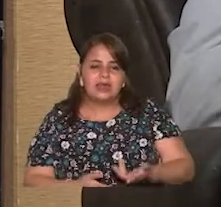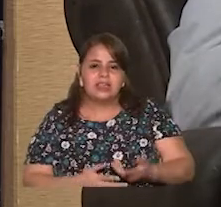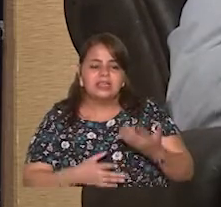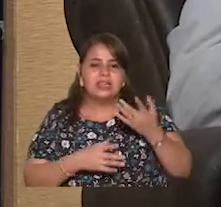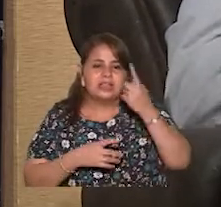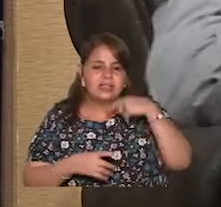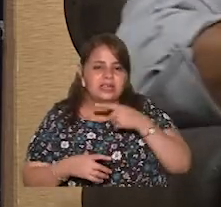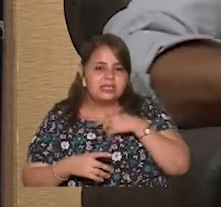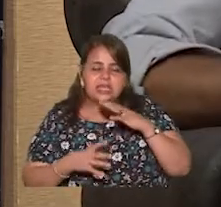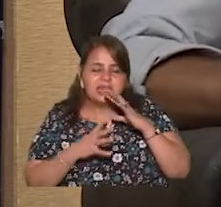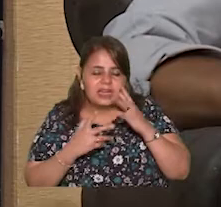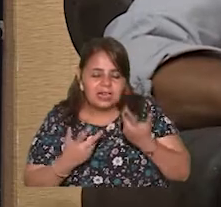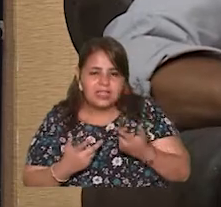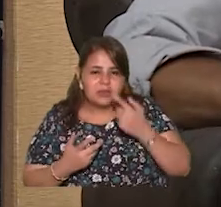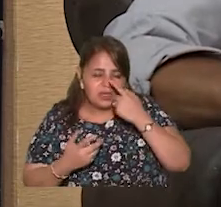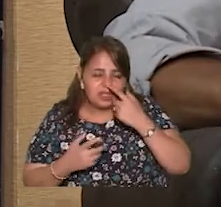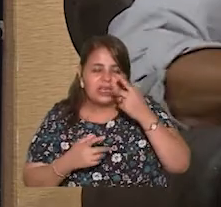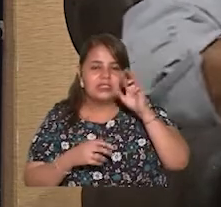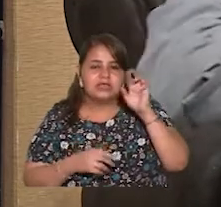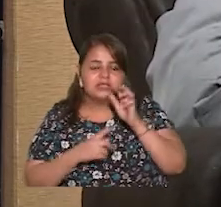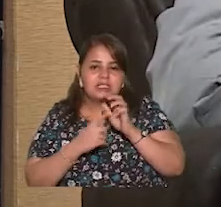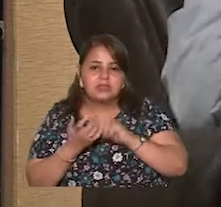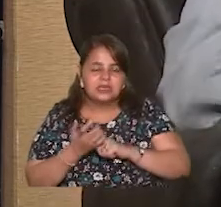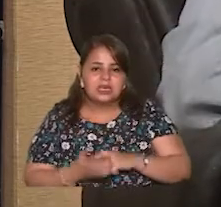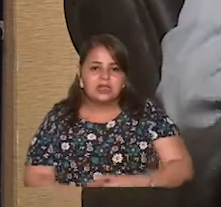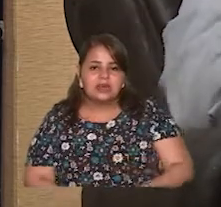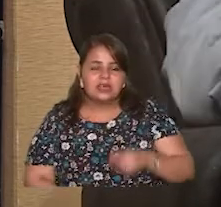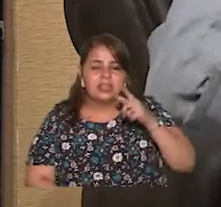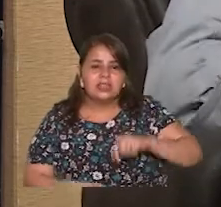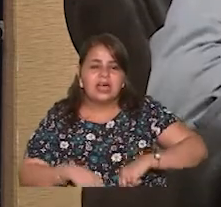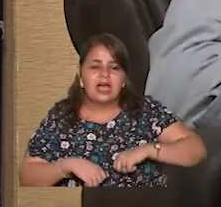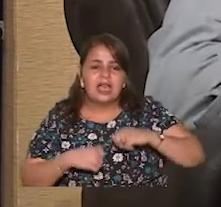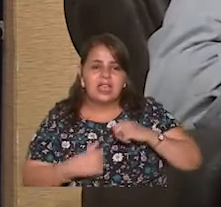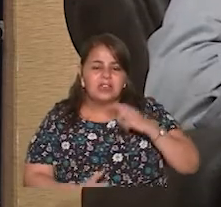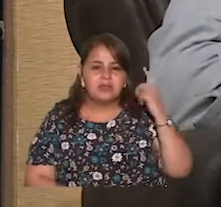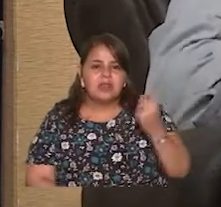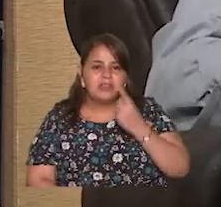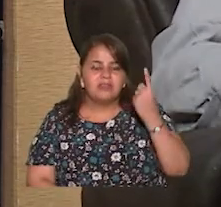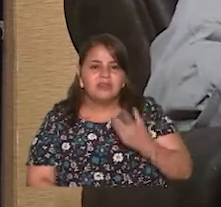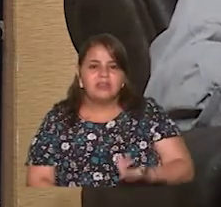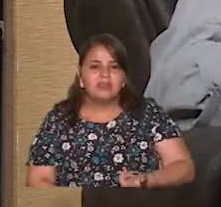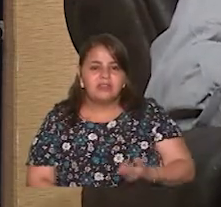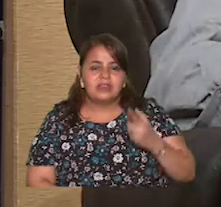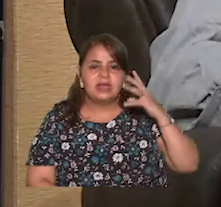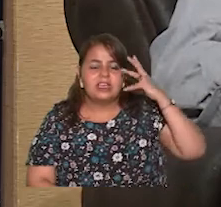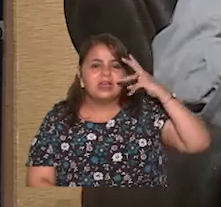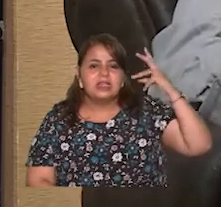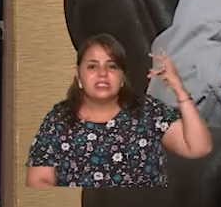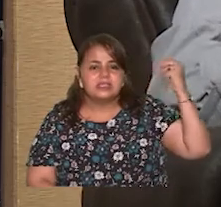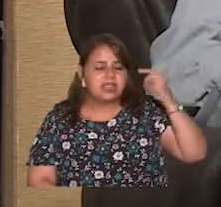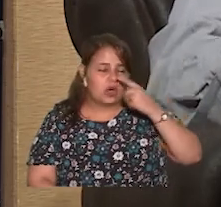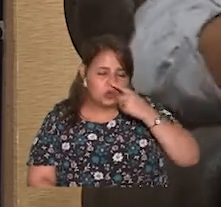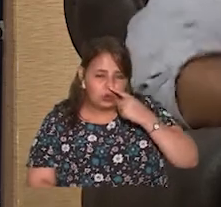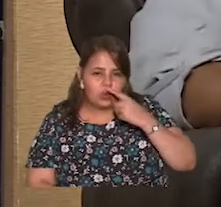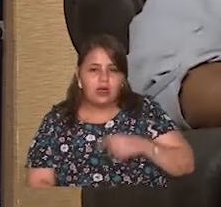للمسيح؟ عشان مات من اجلها. صحيح. طب انت حياتك، لو حياتك بتلف حوالين نفسك، انسى فكره الخضوع. صعب